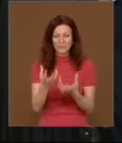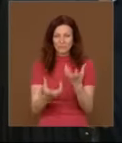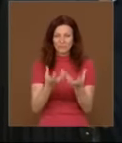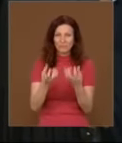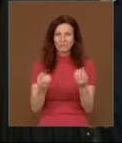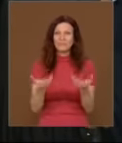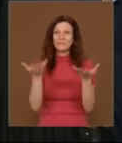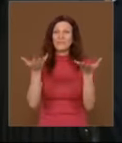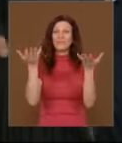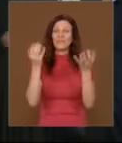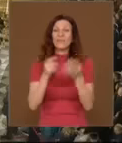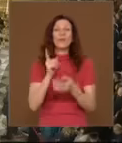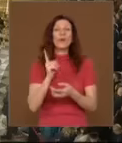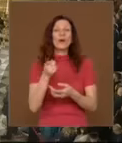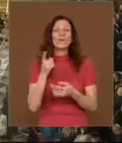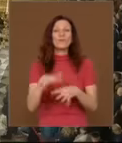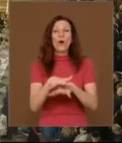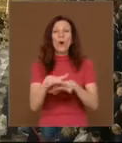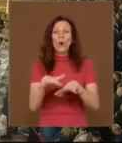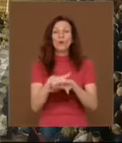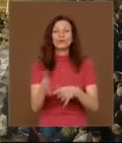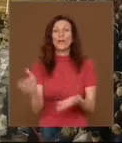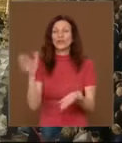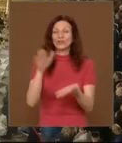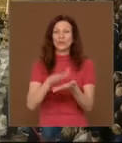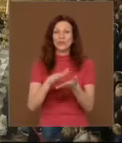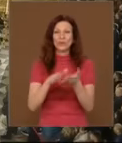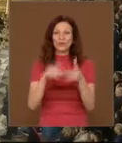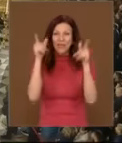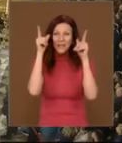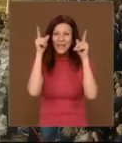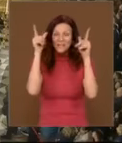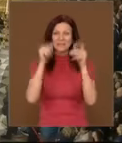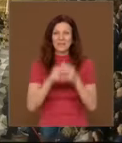всесъжение. Тогава на Твоя алтар ще възложат телци.